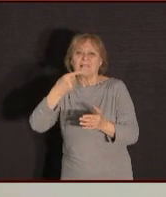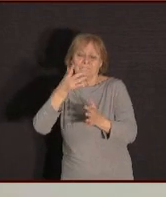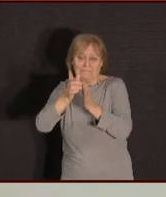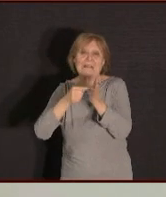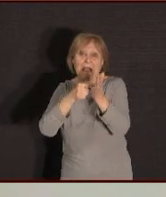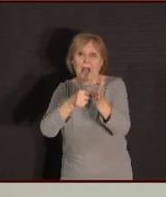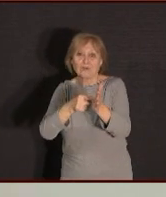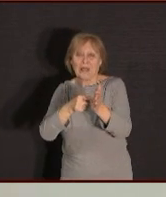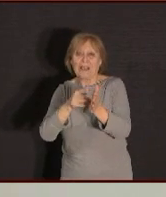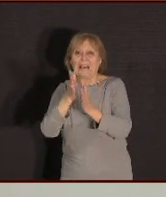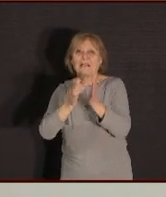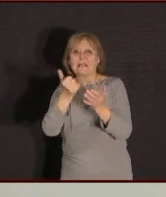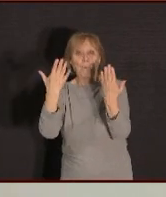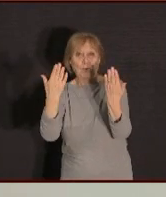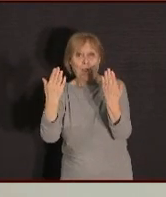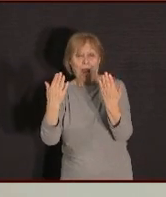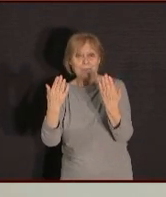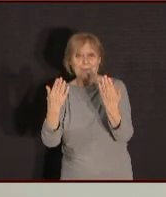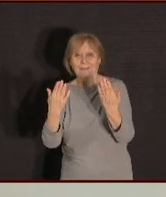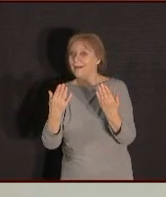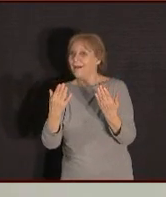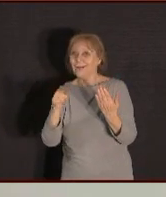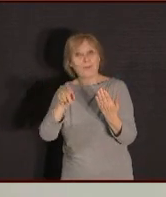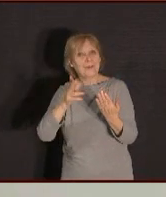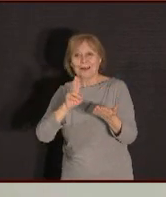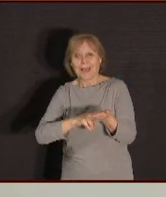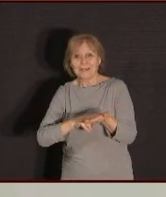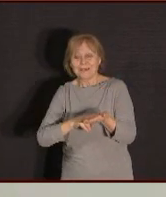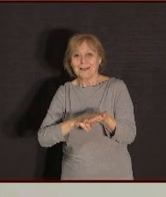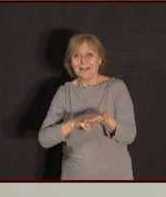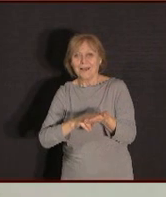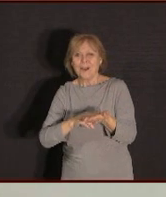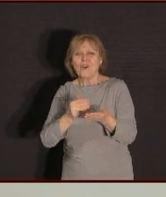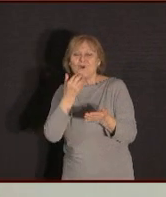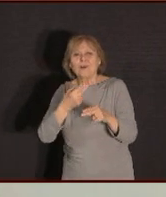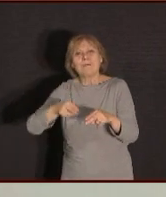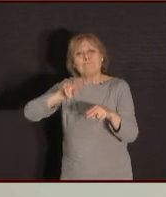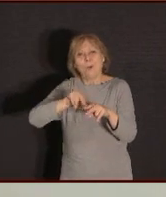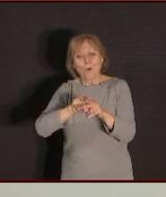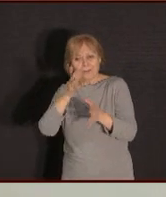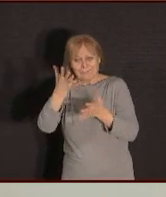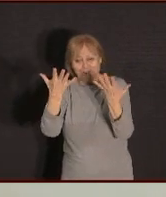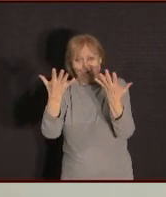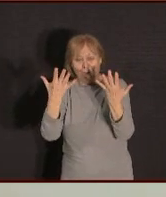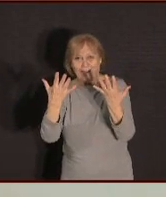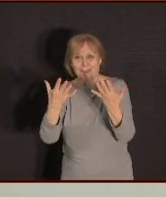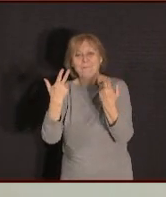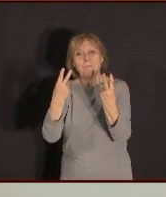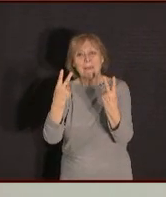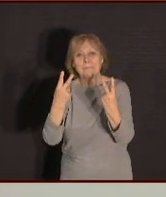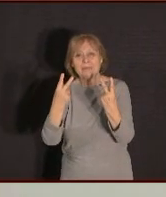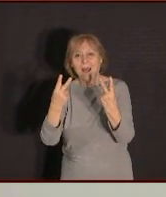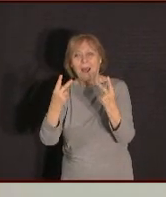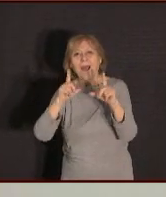oziroma kaže, kreta samo z rokami. Ampak to ni res, je skoraj bolj kot kretnje rok, je pomembna